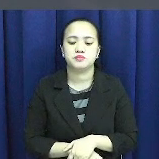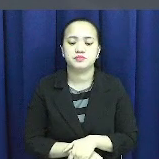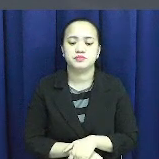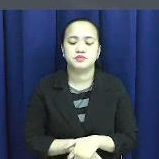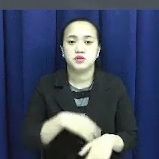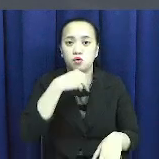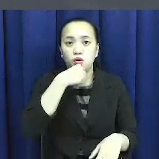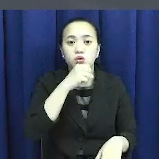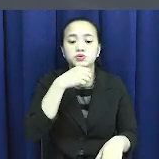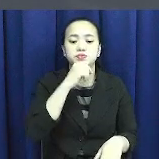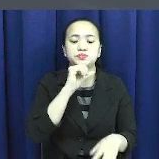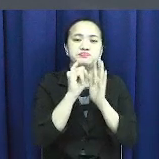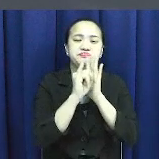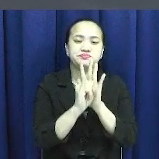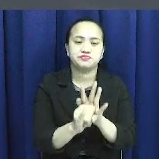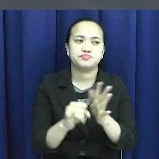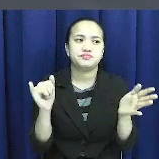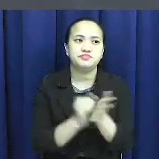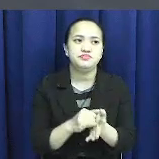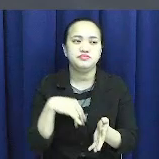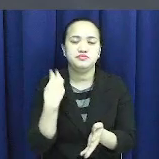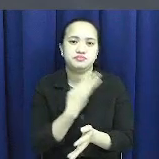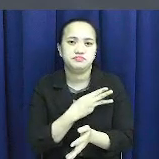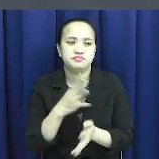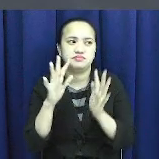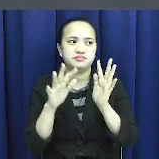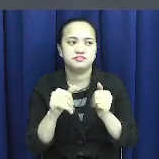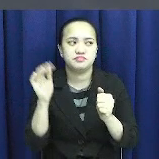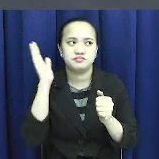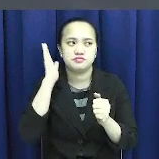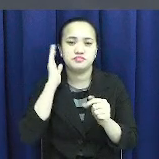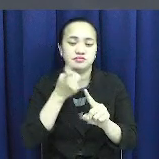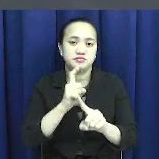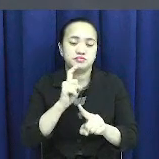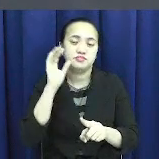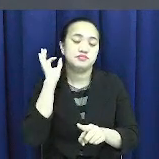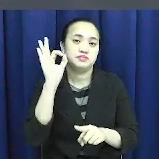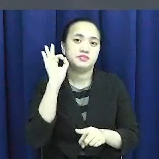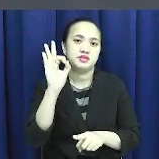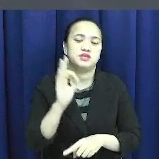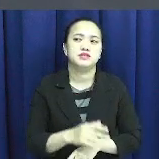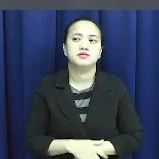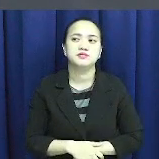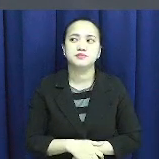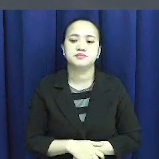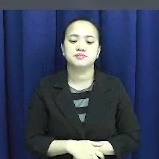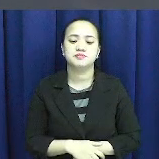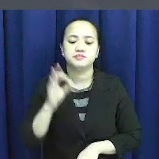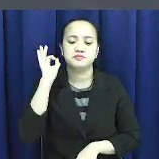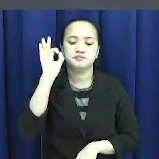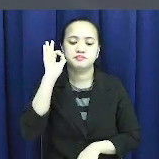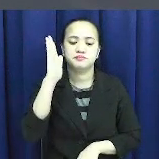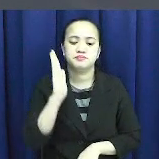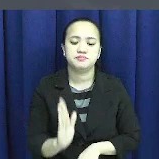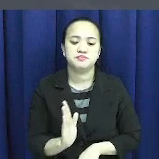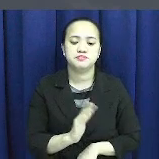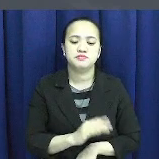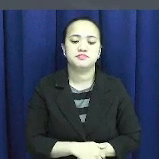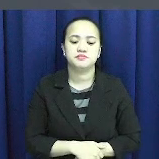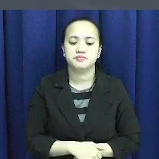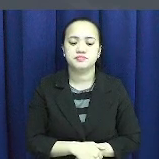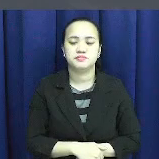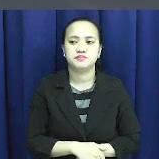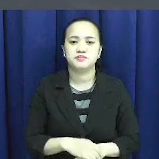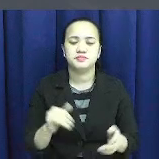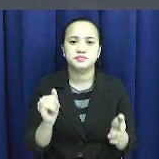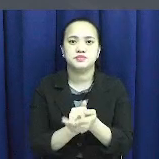na narinig ko na po, I think, sa mga preachers na narinig ko, mga naunang mga preachers po, na